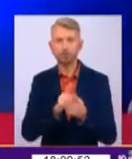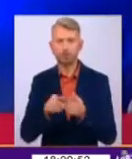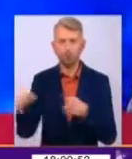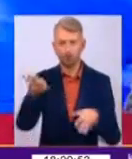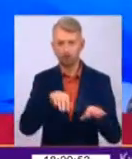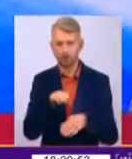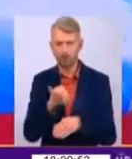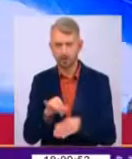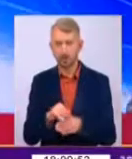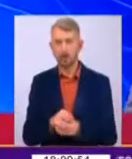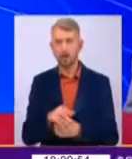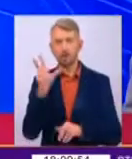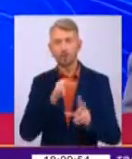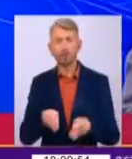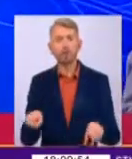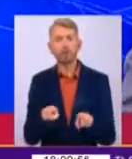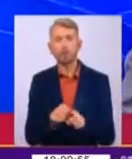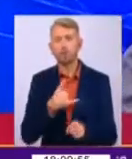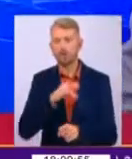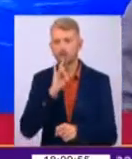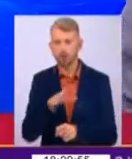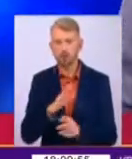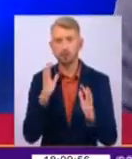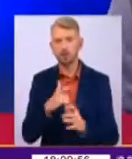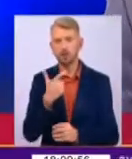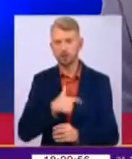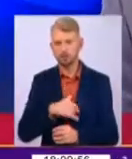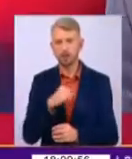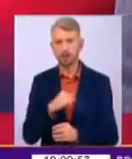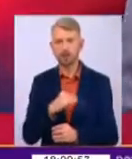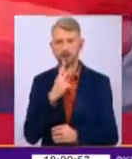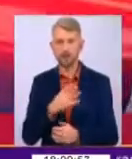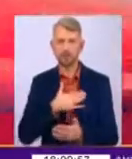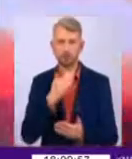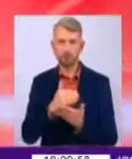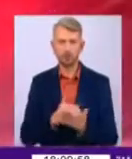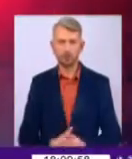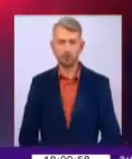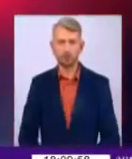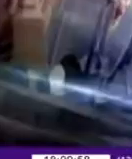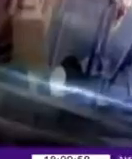ж, вручну. Сподіваємось, такого в нас не буде. Бережіть себе та дивіться нашу програму вже завтра.